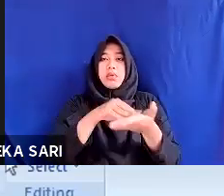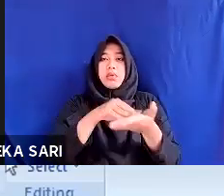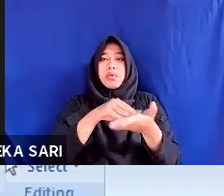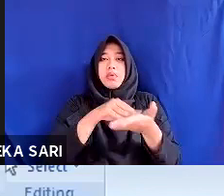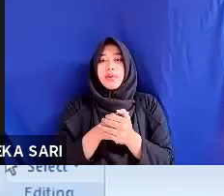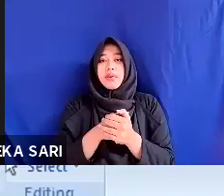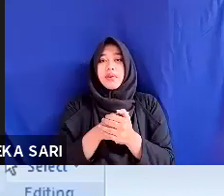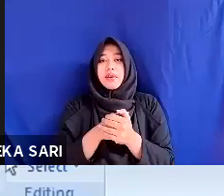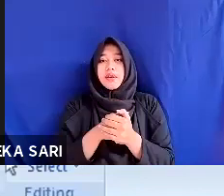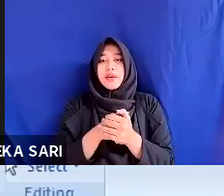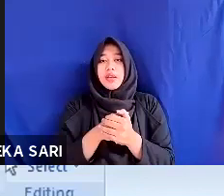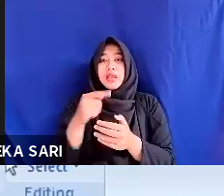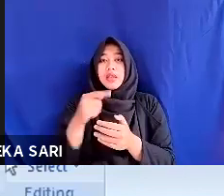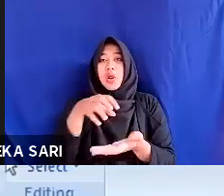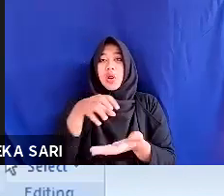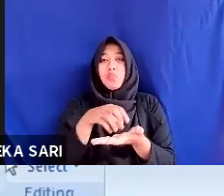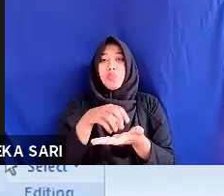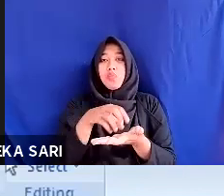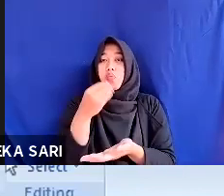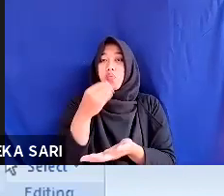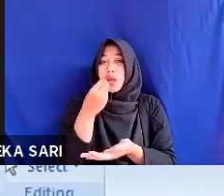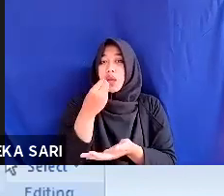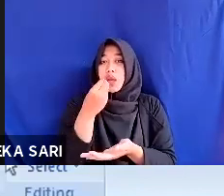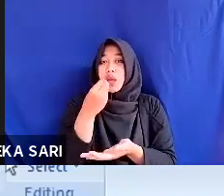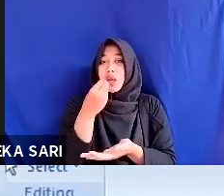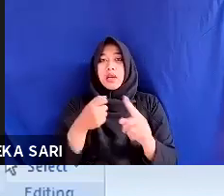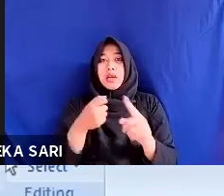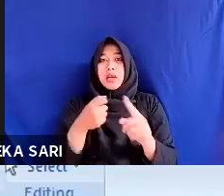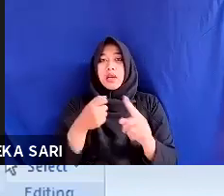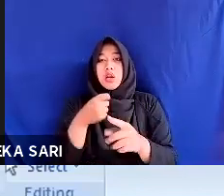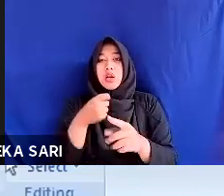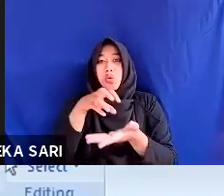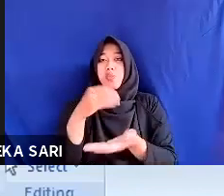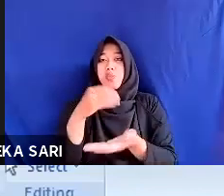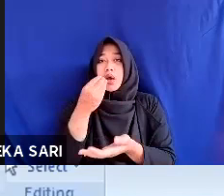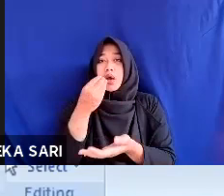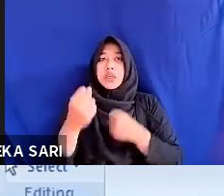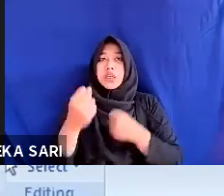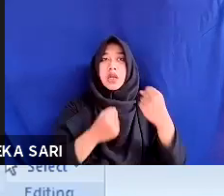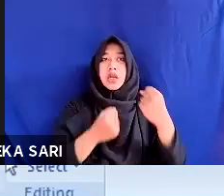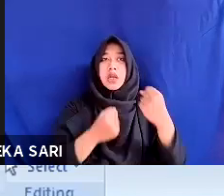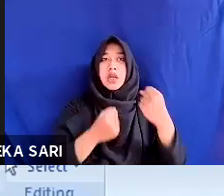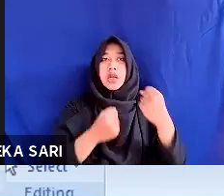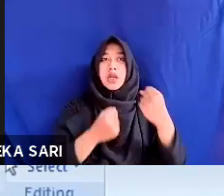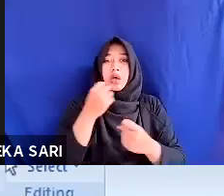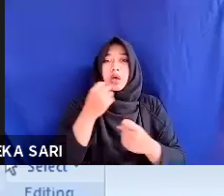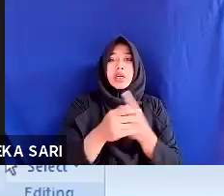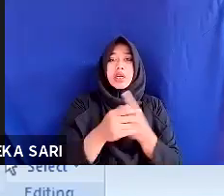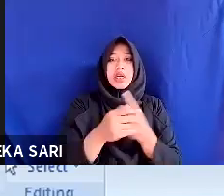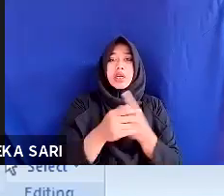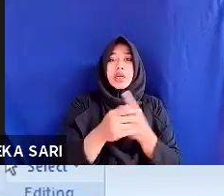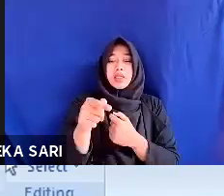lumbung pangan, dari lumbung pangan yang dilakukan oleh masyarakat ini, bergeraklah kemudian menjadi lumbung pangan